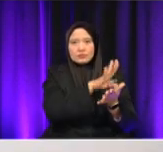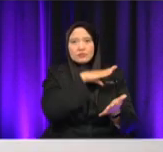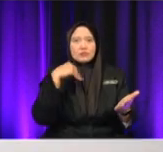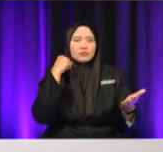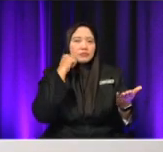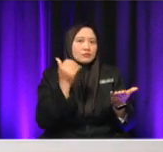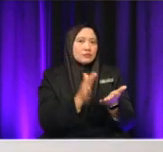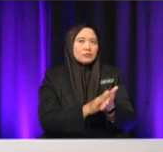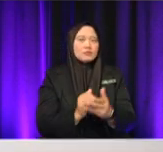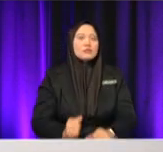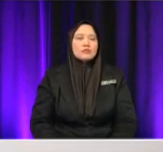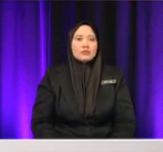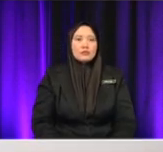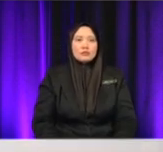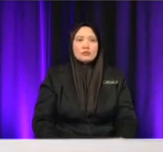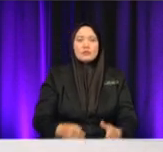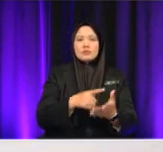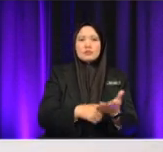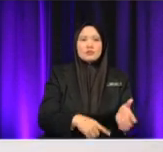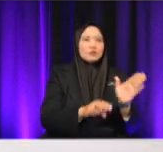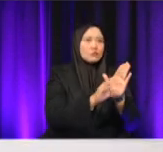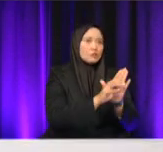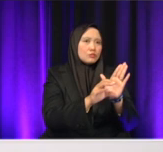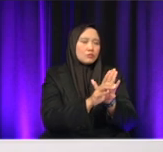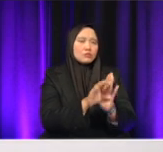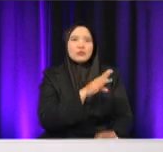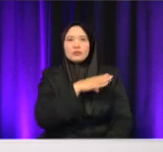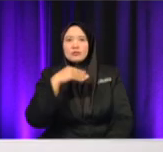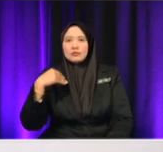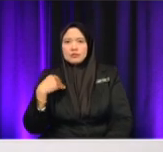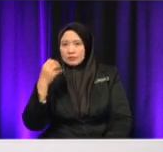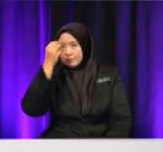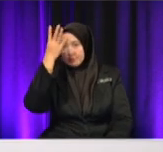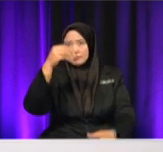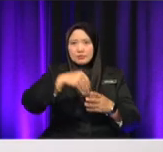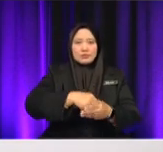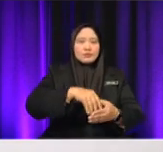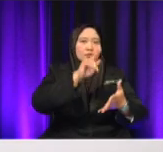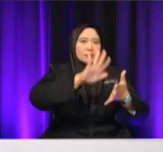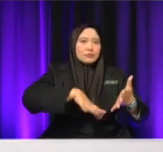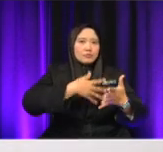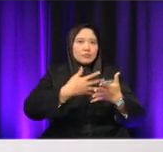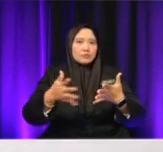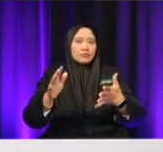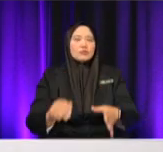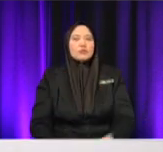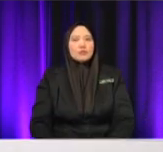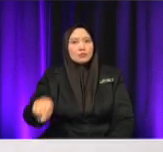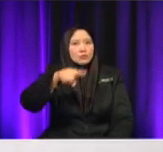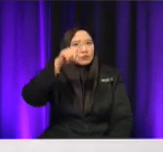Bagi cara tanggung jawab tersebut bagi manusia